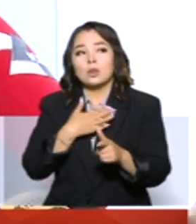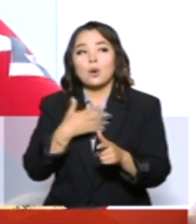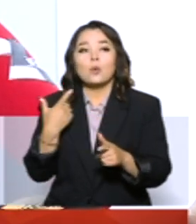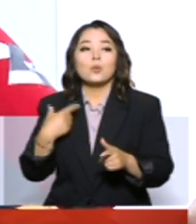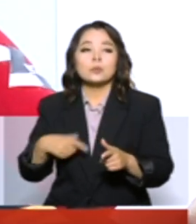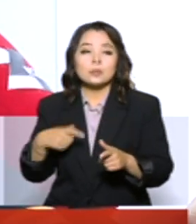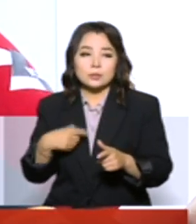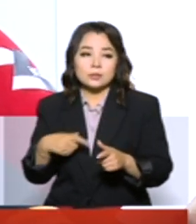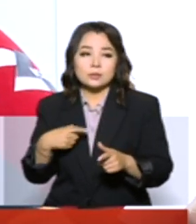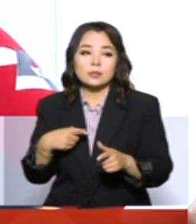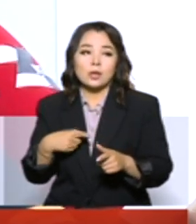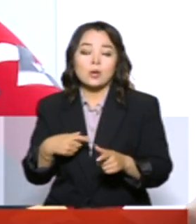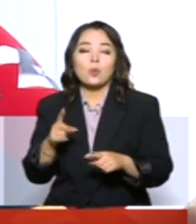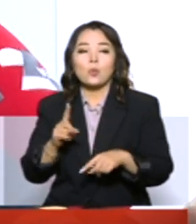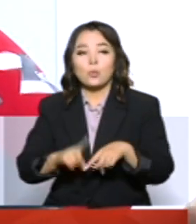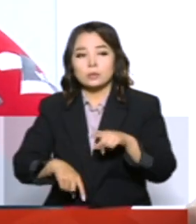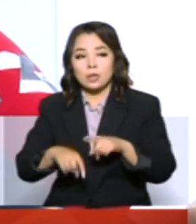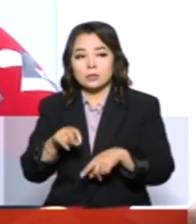өзіміз